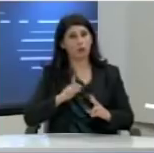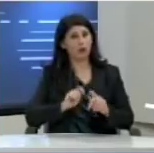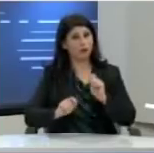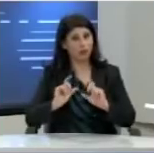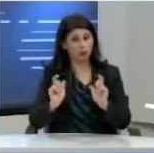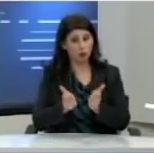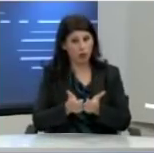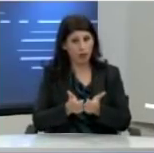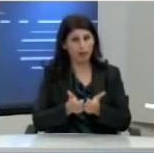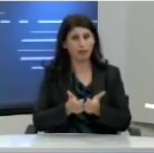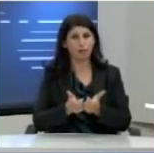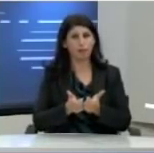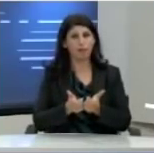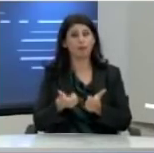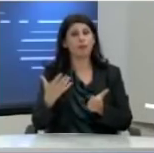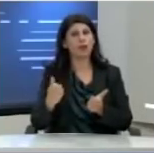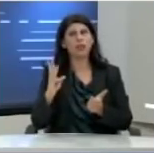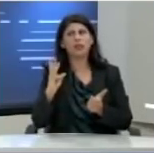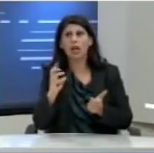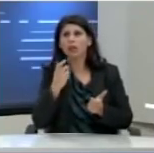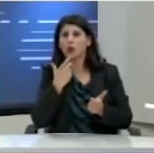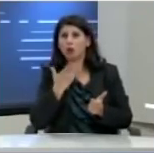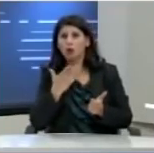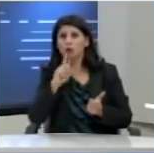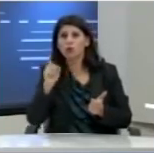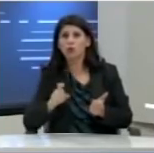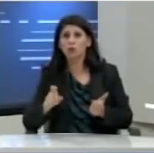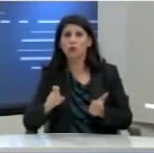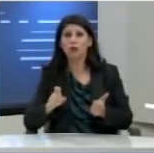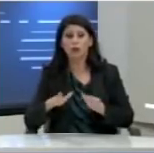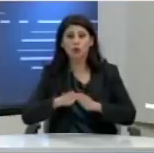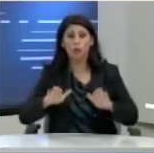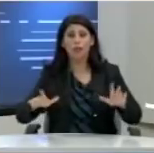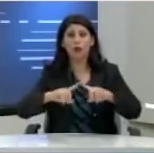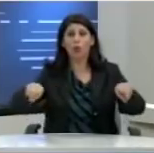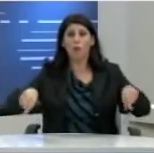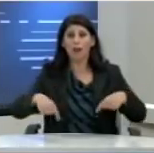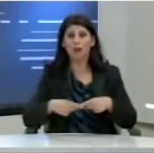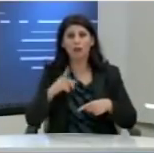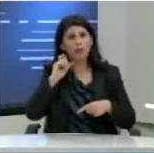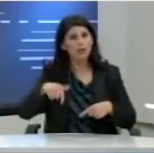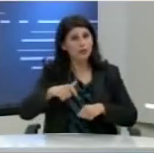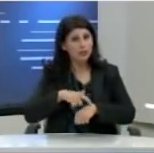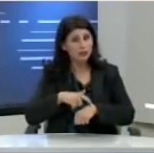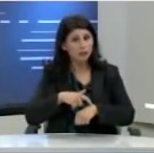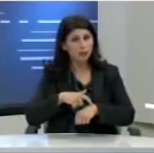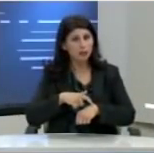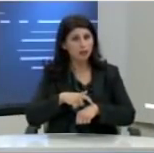οικογένεια και είναι στα 30 τους, ζουν στο παιδικό τους δωμάτιο. Ξέρετε, αυτή τη στιγμή